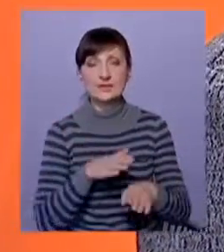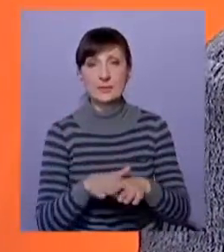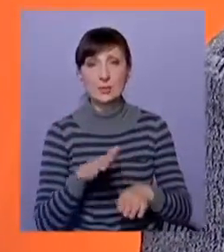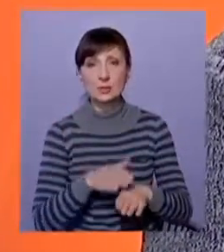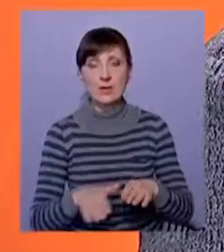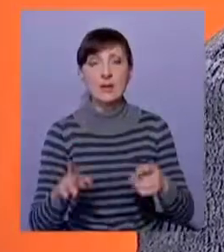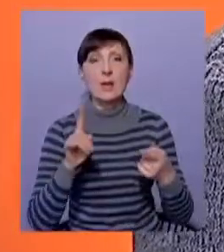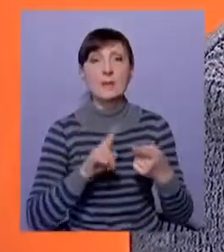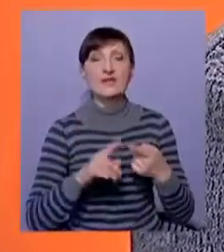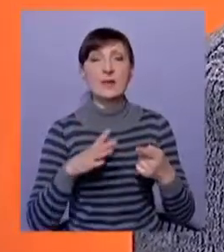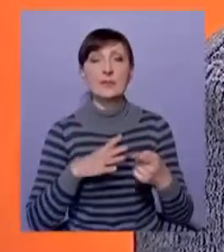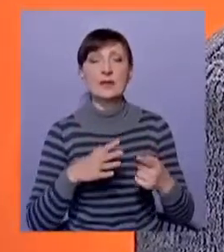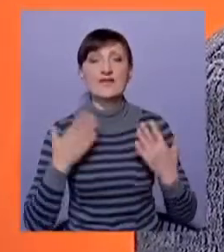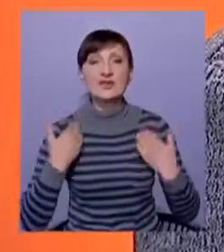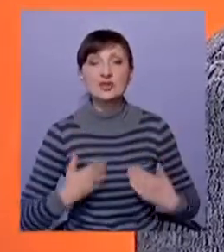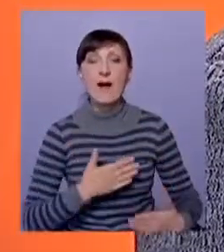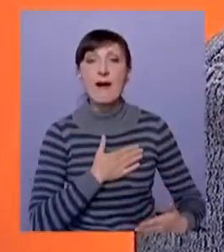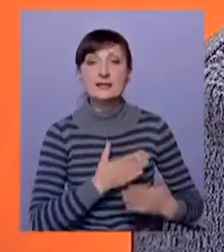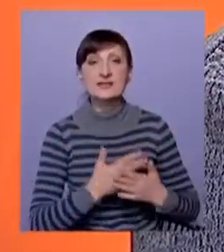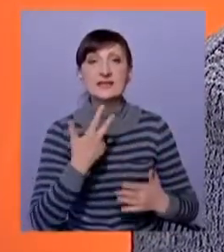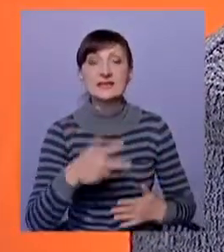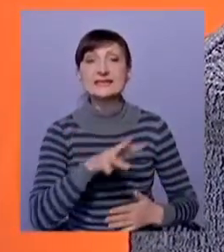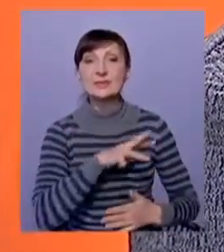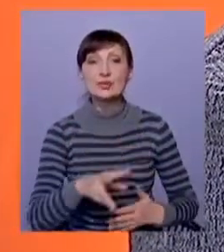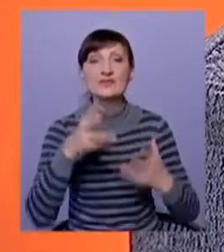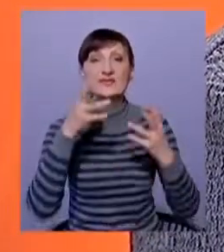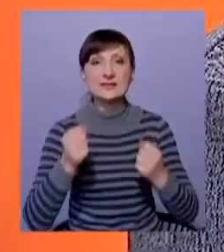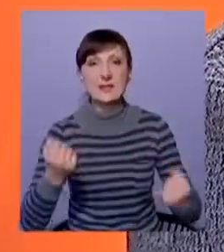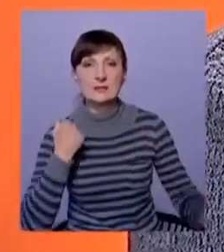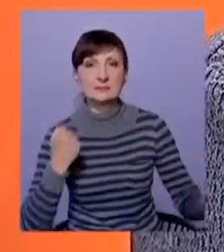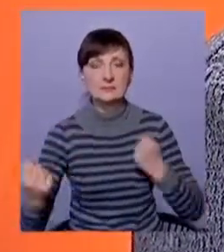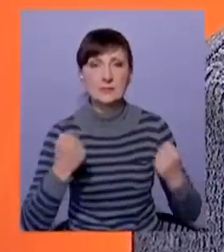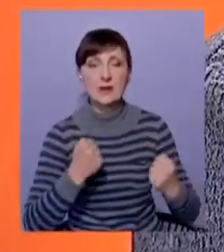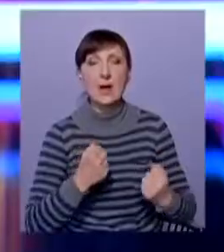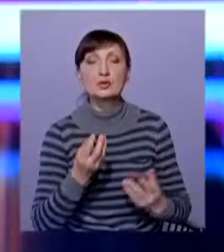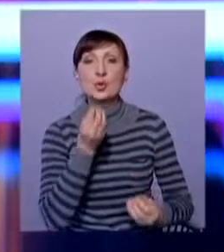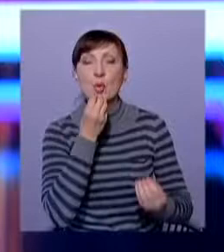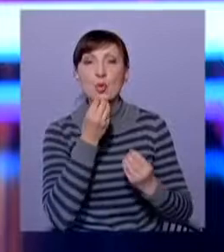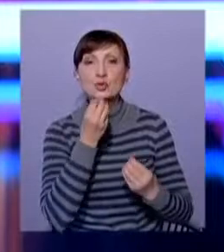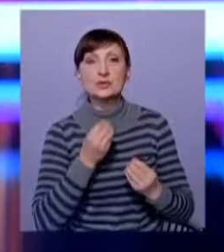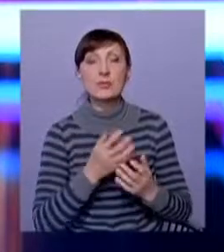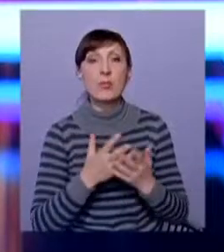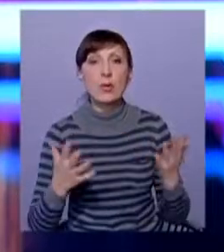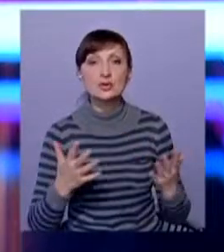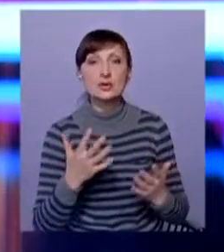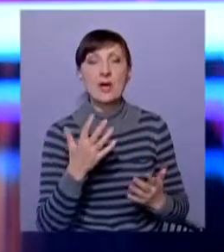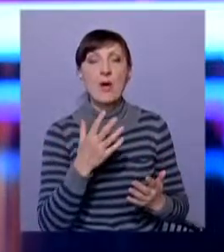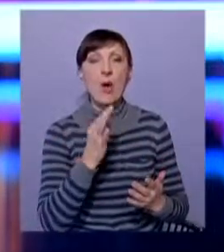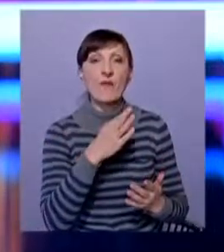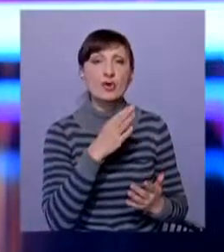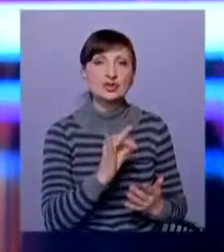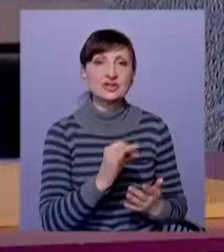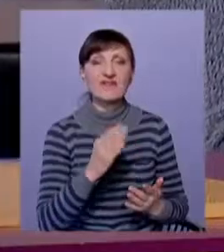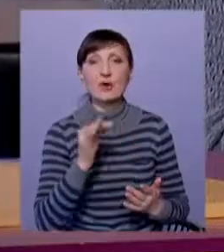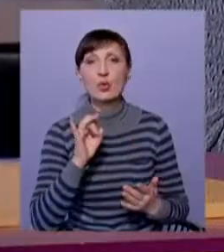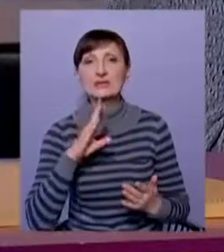во-первых, быть физически активным, 30 минут физической активности в день, употреблять не менее 5 порций фруктов, овощей